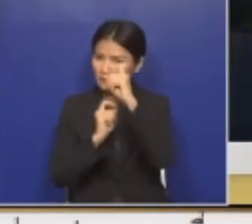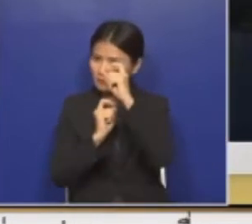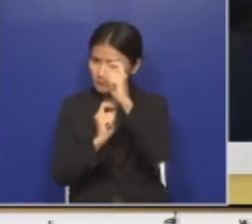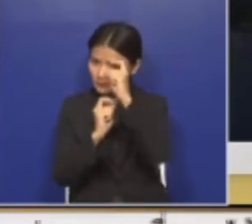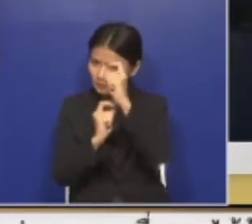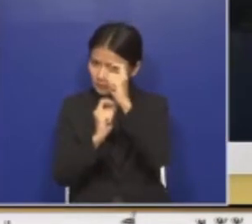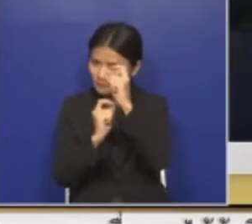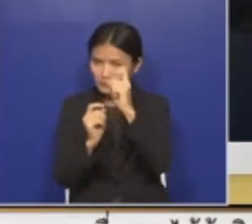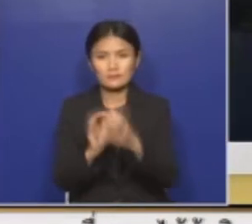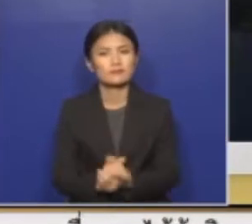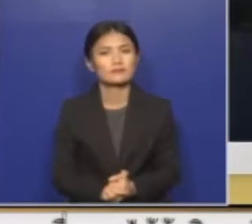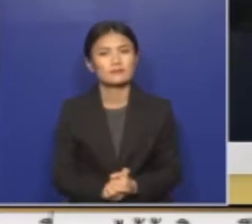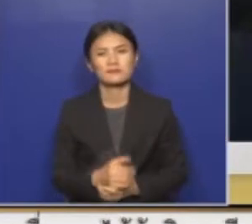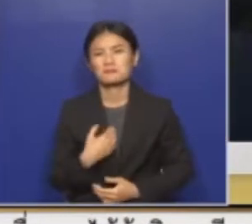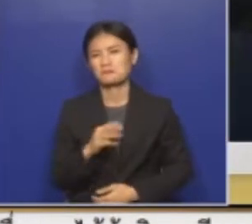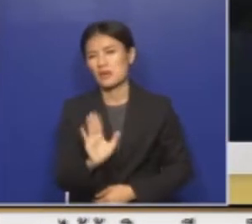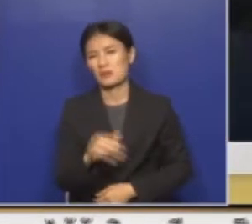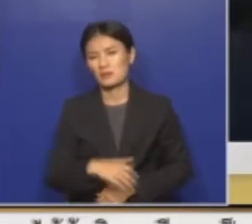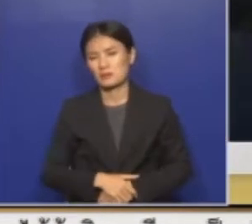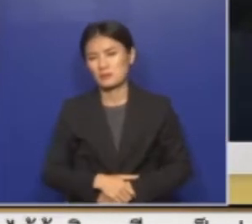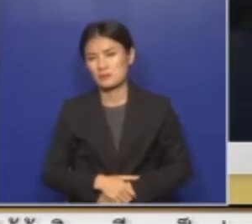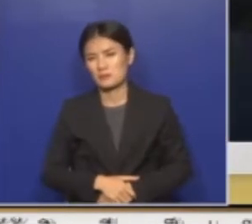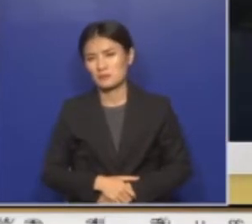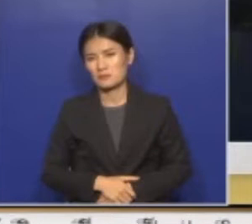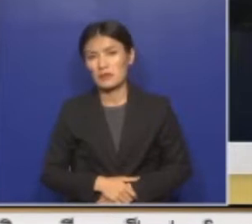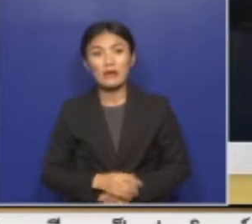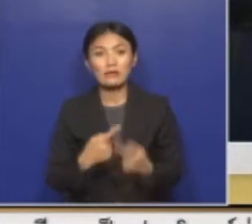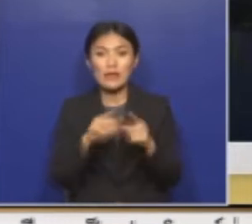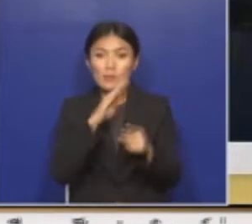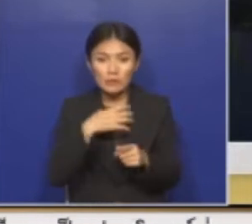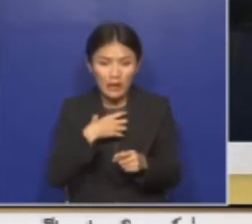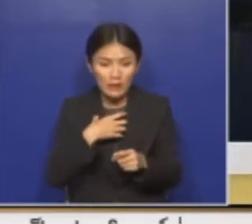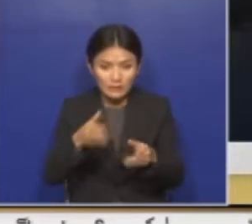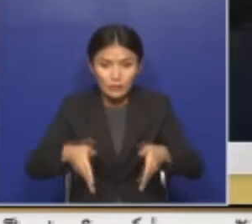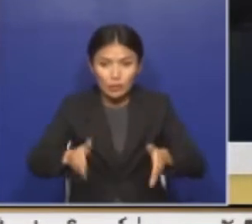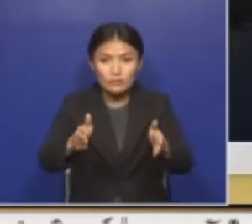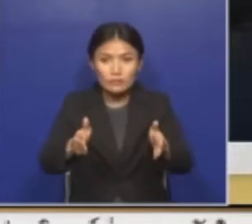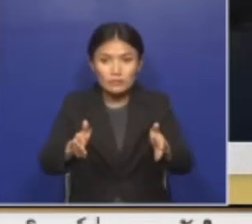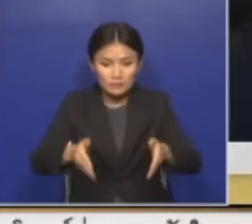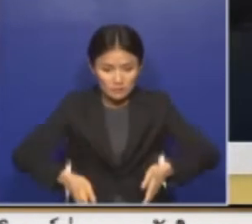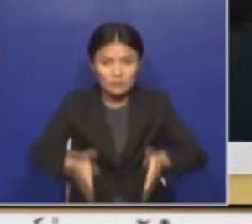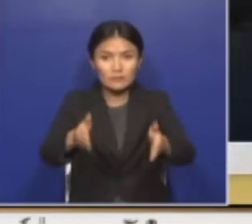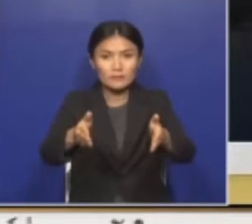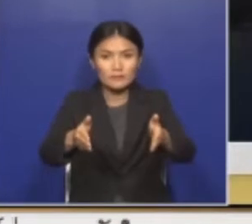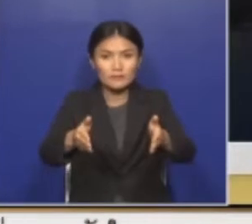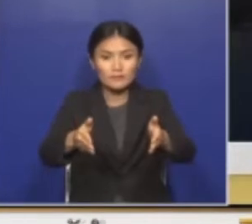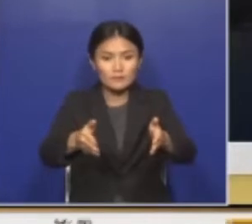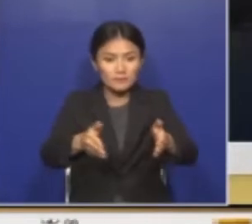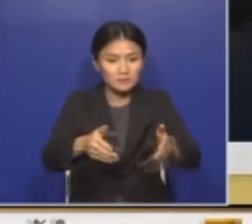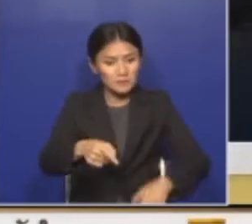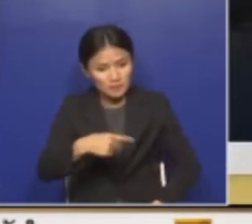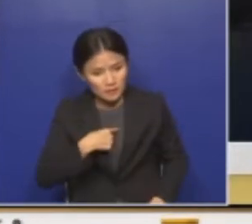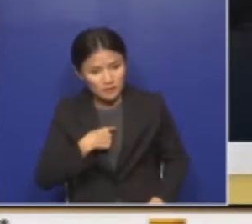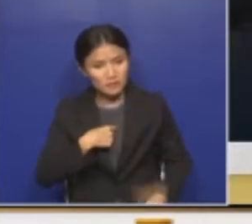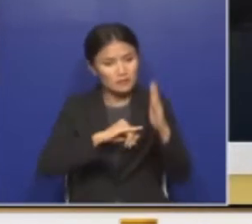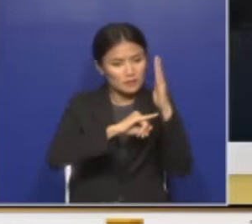อย่างร้ายแรงอย่าทำเลยครับการปิดแต่ถ้าท่านจะทำถนนนะครับอ่าตามแนว 3เส้นนี้ผม